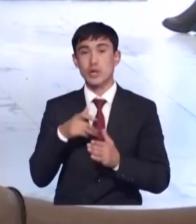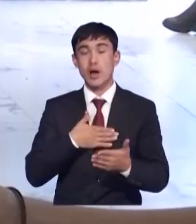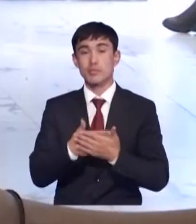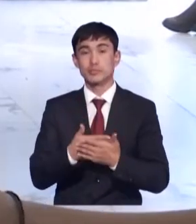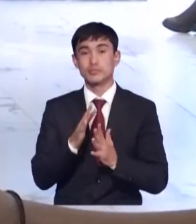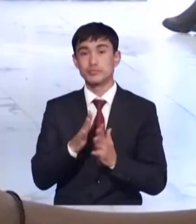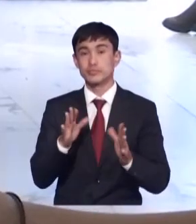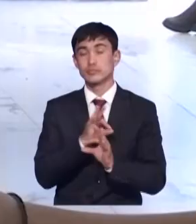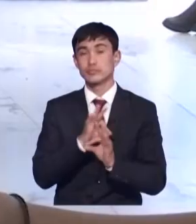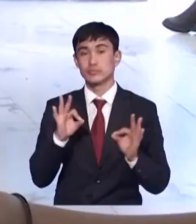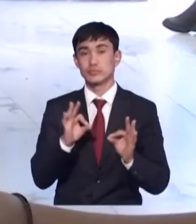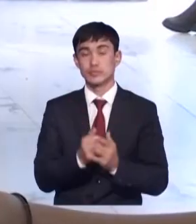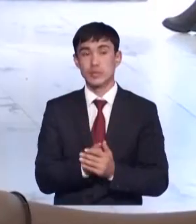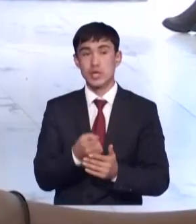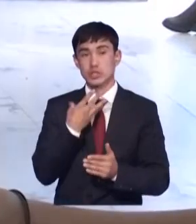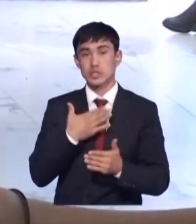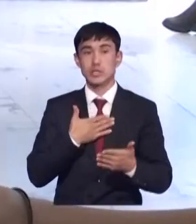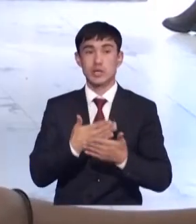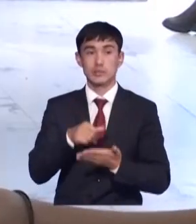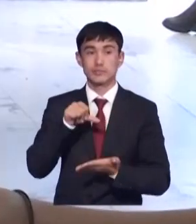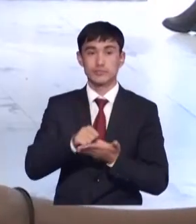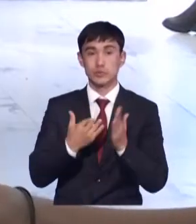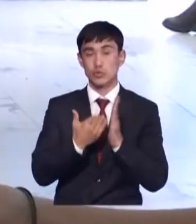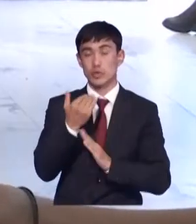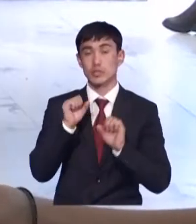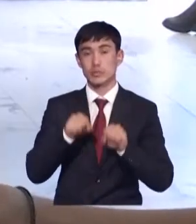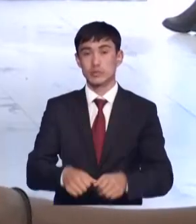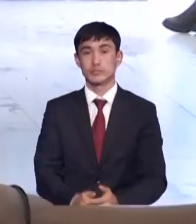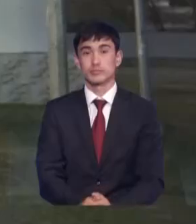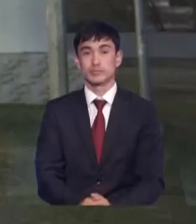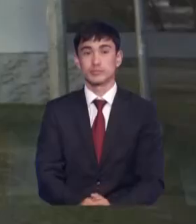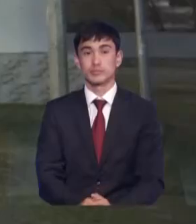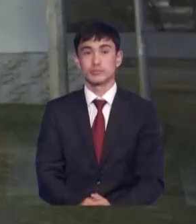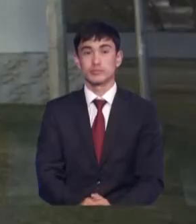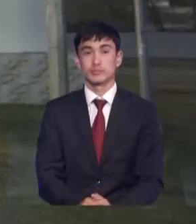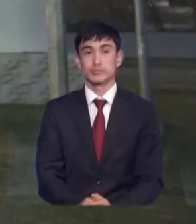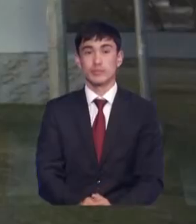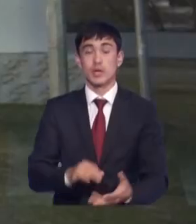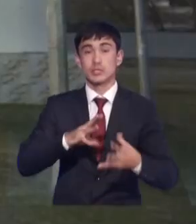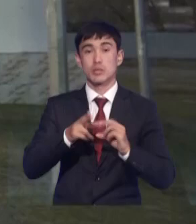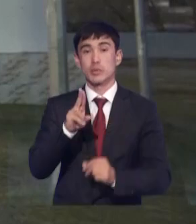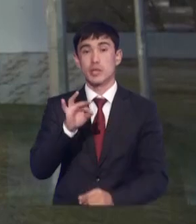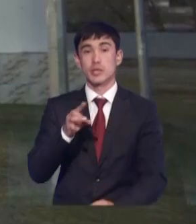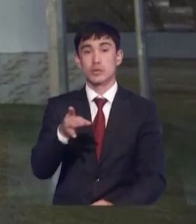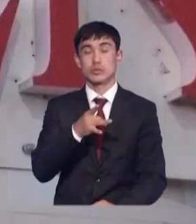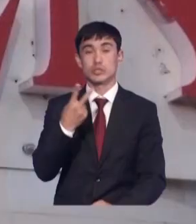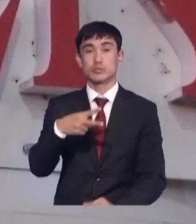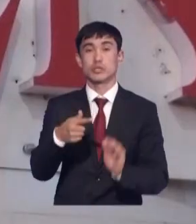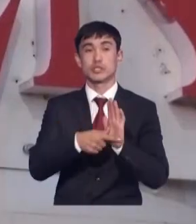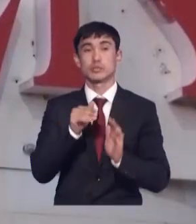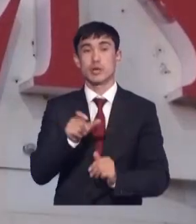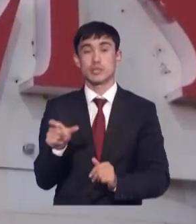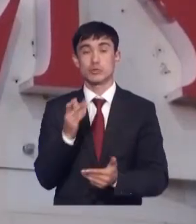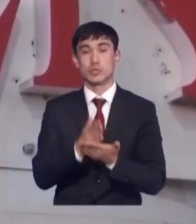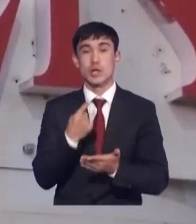белсенділігі тым жоғары неде қатысып жатыр. Жалпы кеген ауданда 27 000 тұрғын тұрат, ал